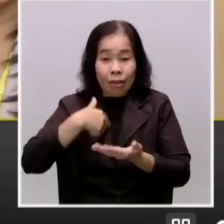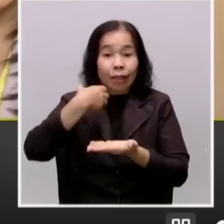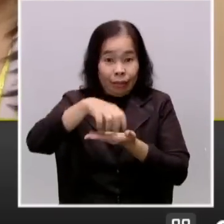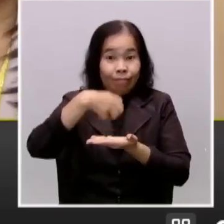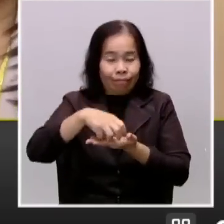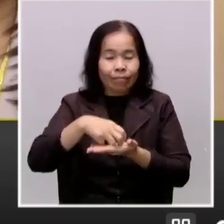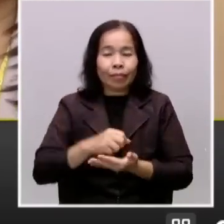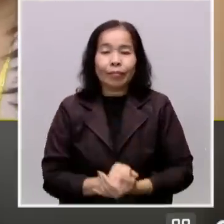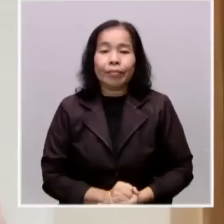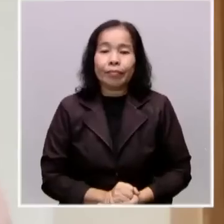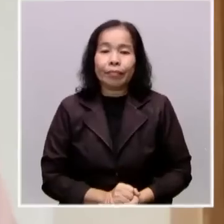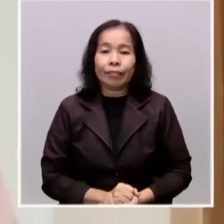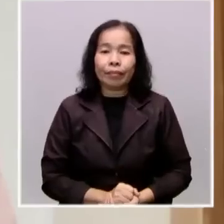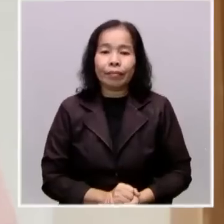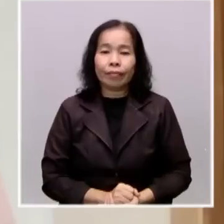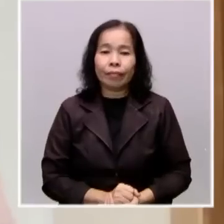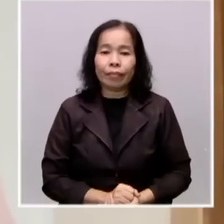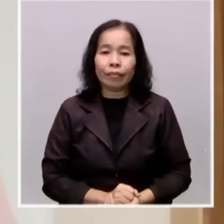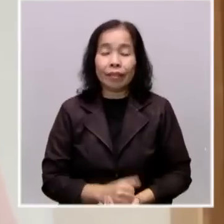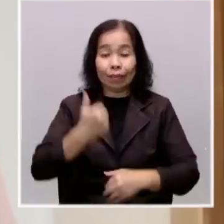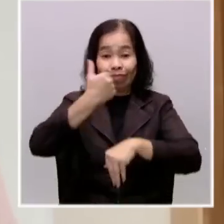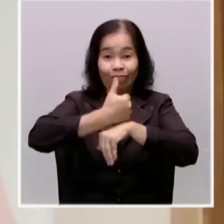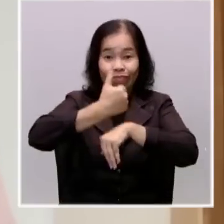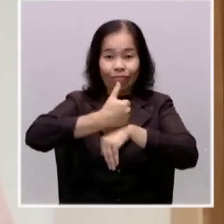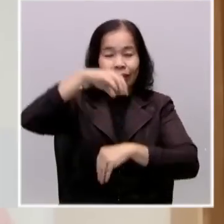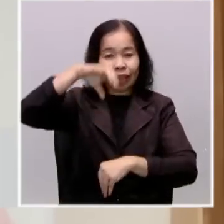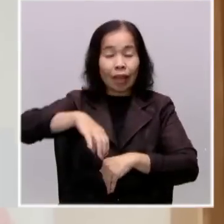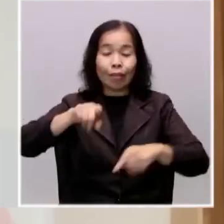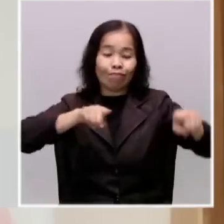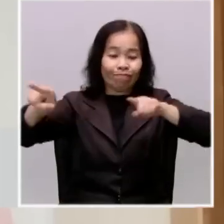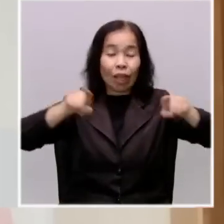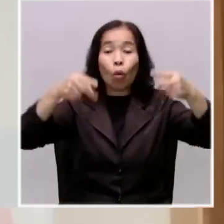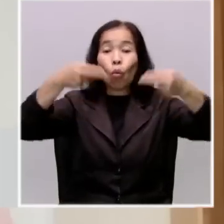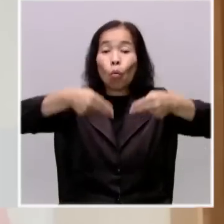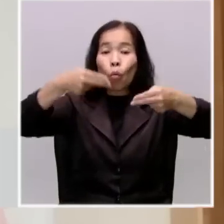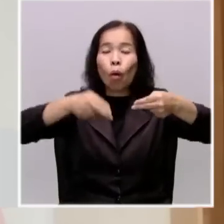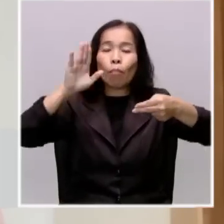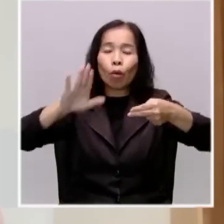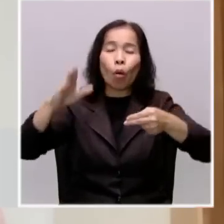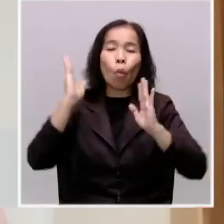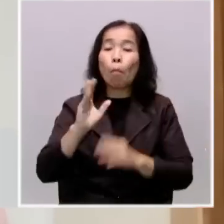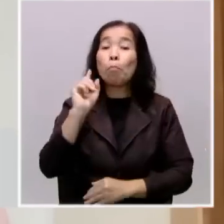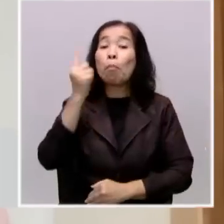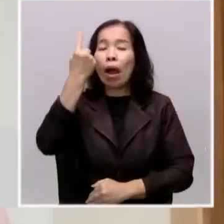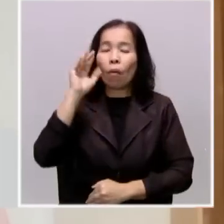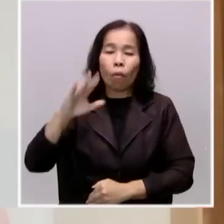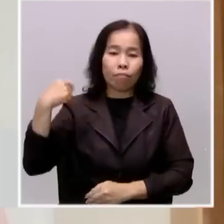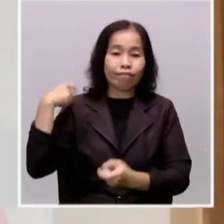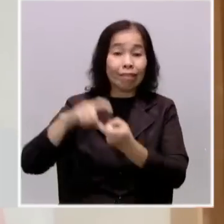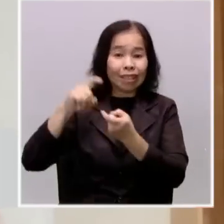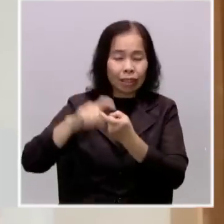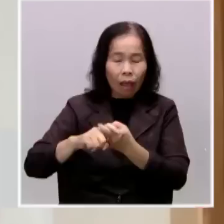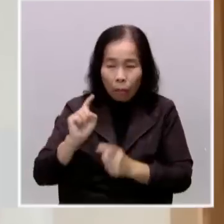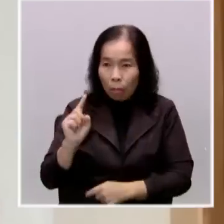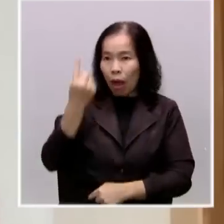ายละเอียดกันค่ ะ ผู้บัญชาการรบในยูเครนคนใหม่ของรัสเซียนะคะตอนนี้เปลี่ยนชื่อแล้ว